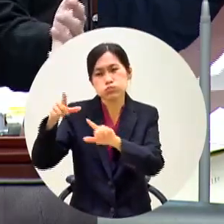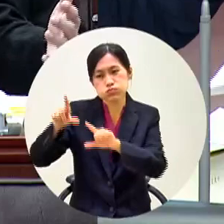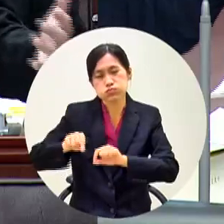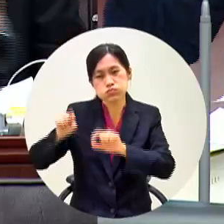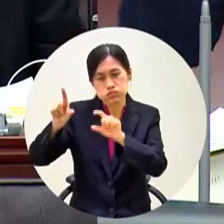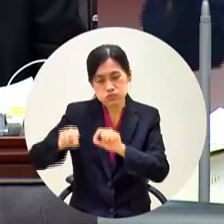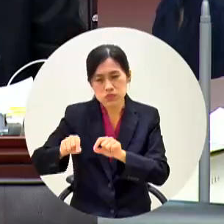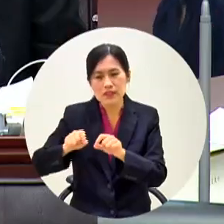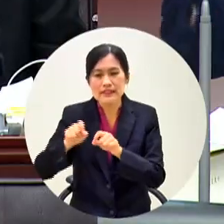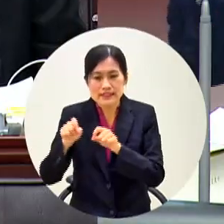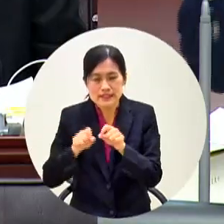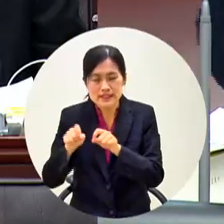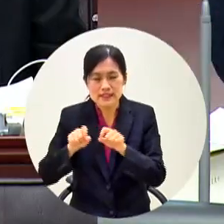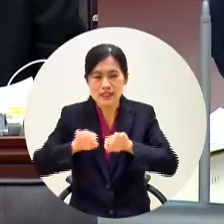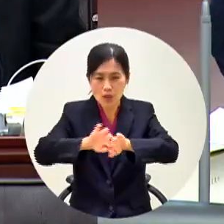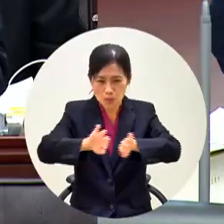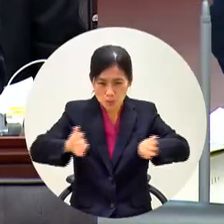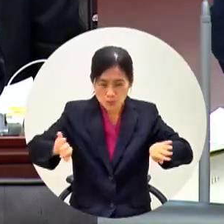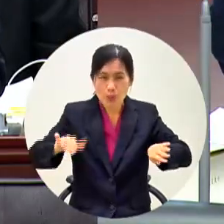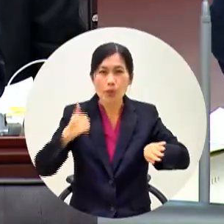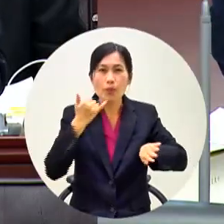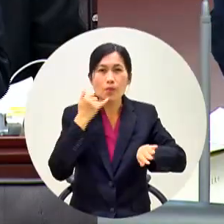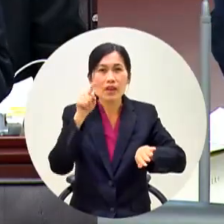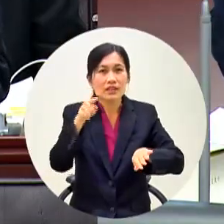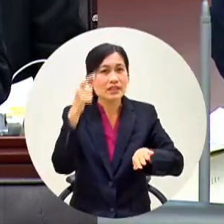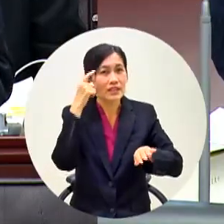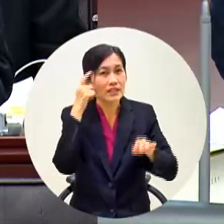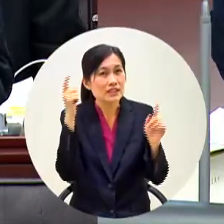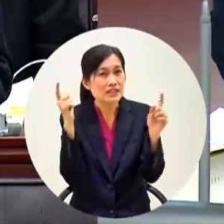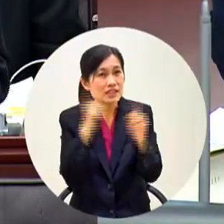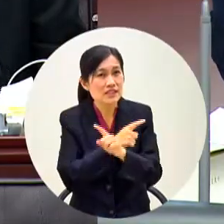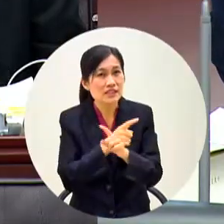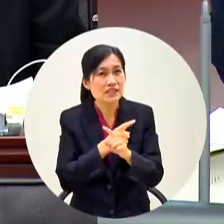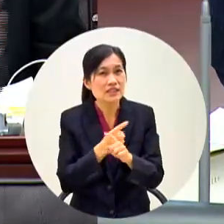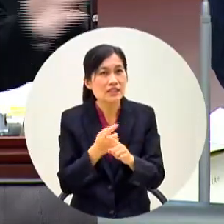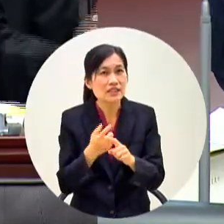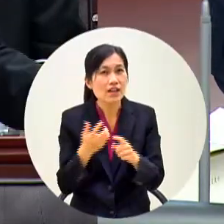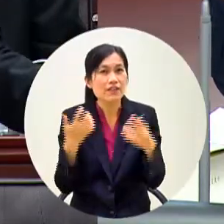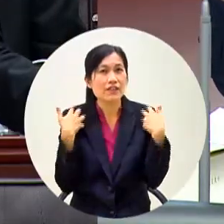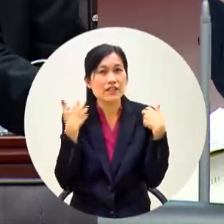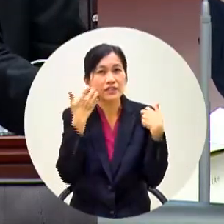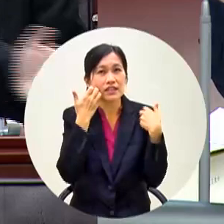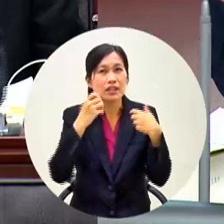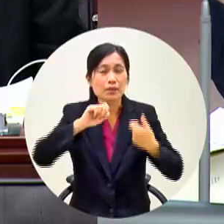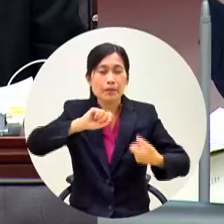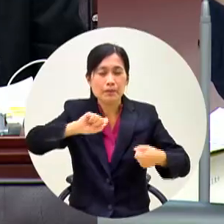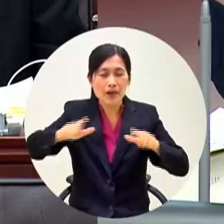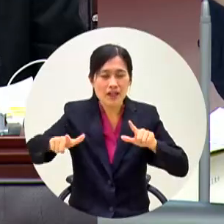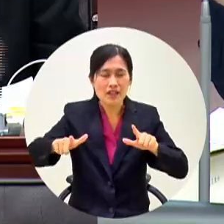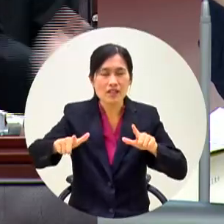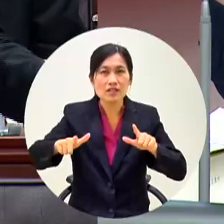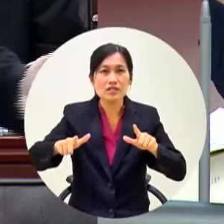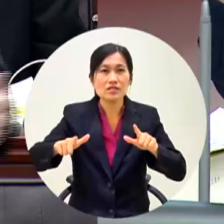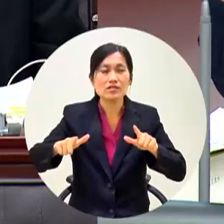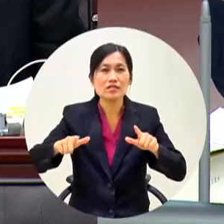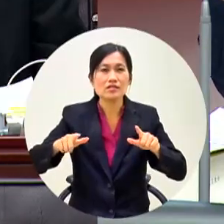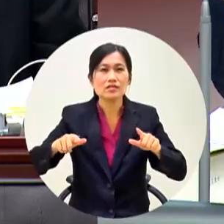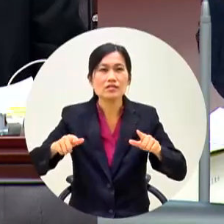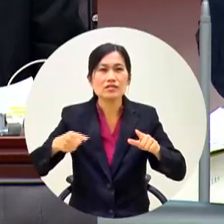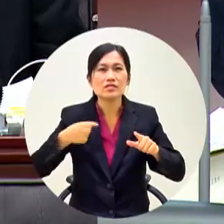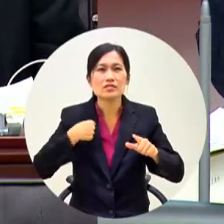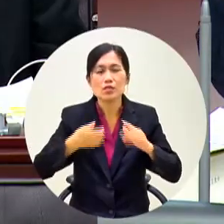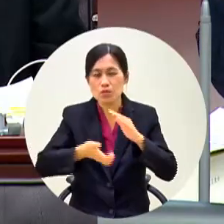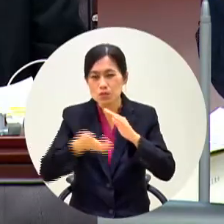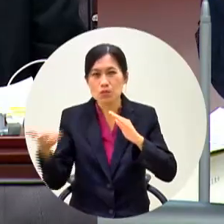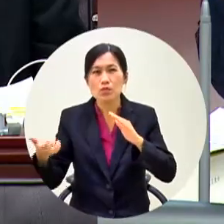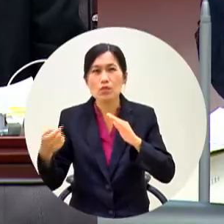划，这个是中央地方 我 们权责归属不同嘛， 其实迁村是可以先行先走的意思吗？ 我们迁，因